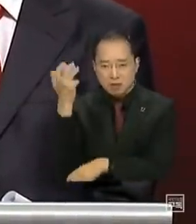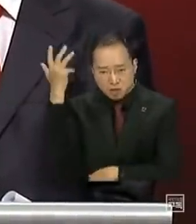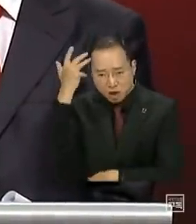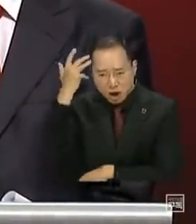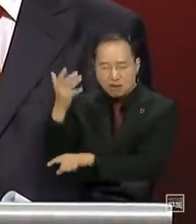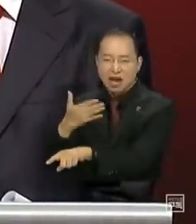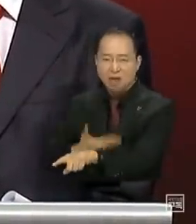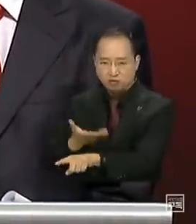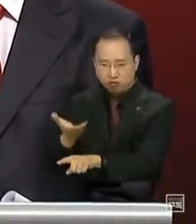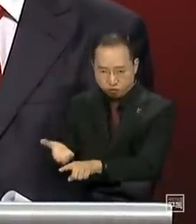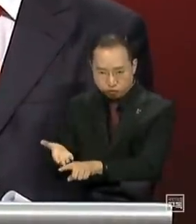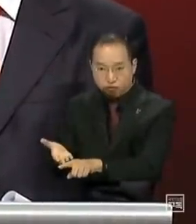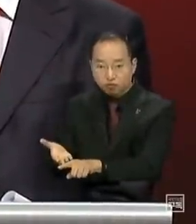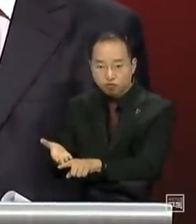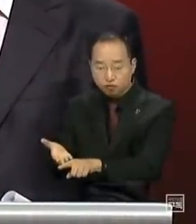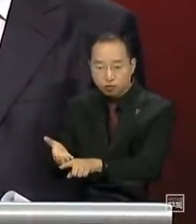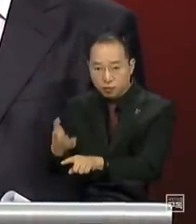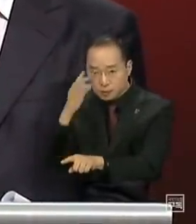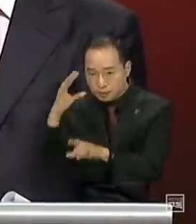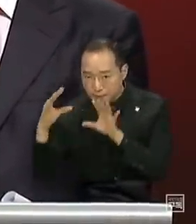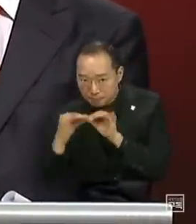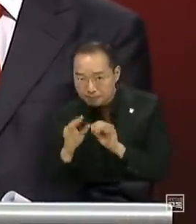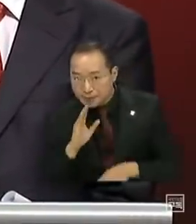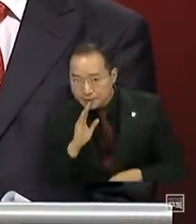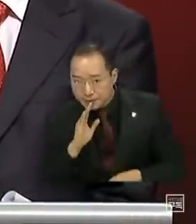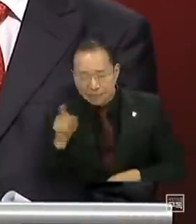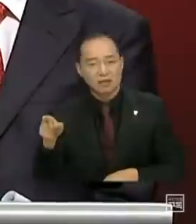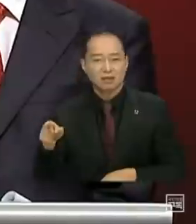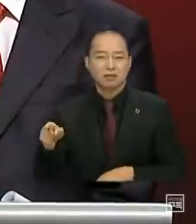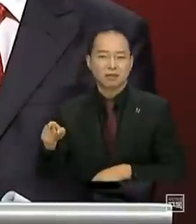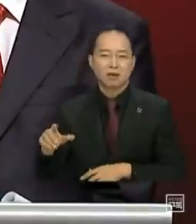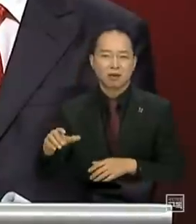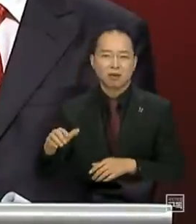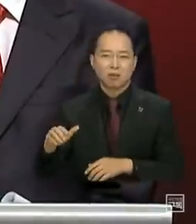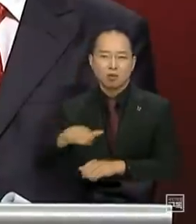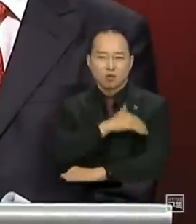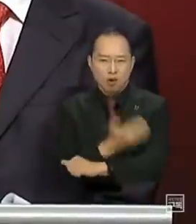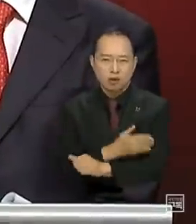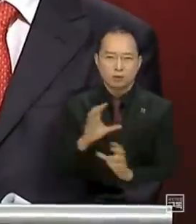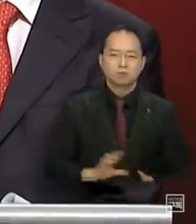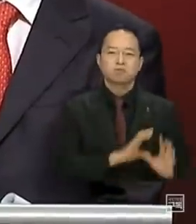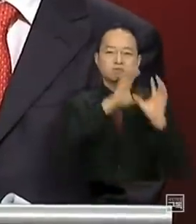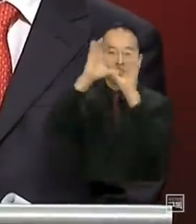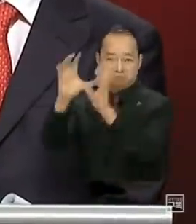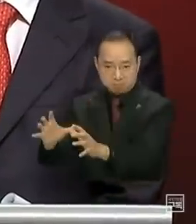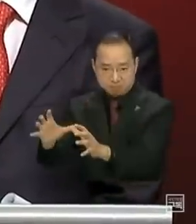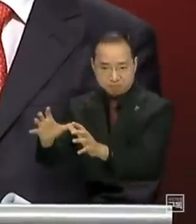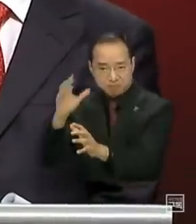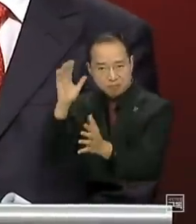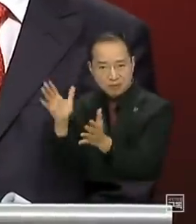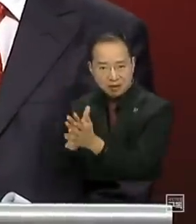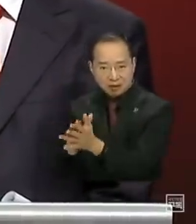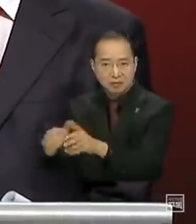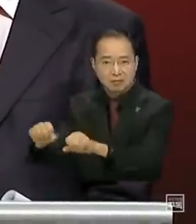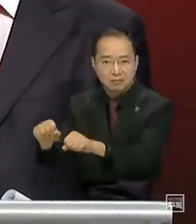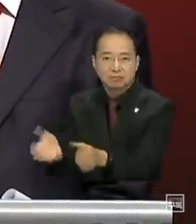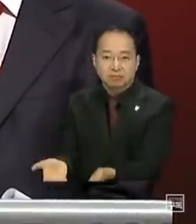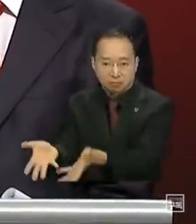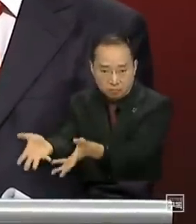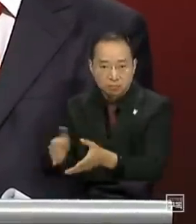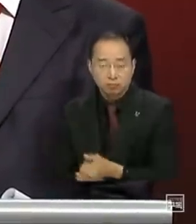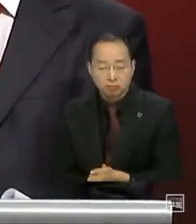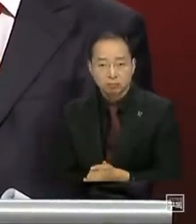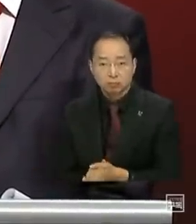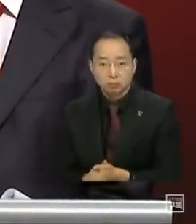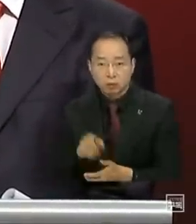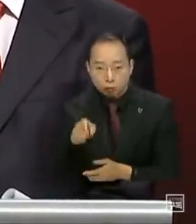철학만 같으면 그 사람한테 모든 그 장관이 산하 그 자기 그